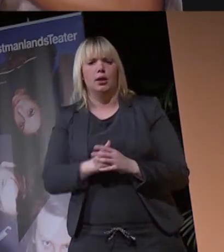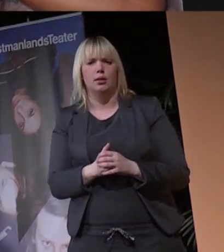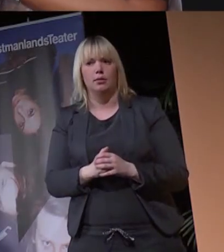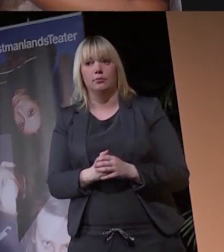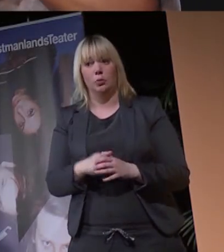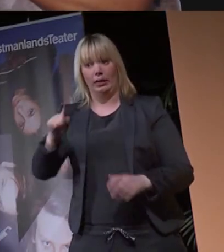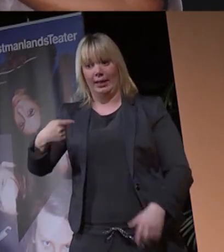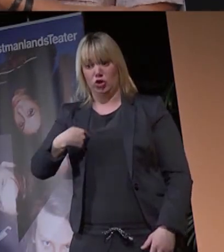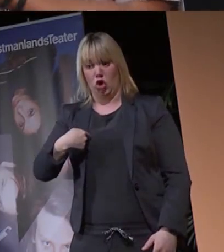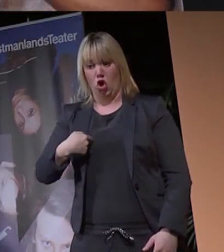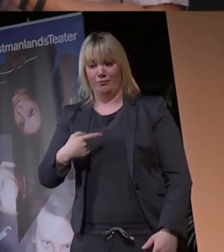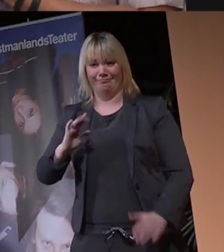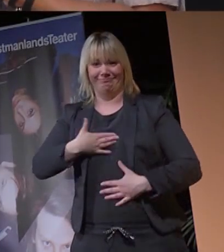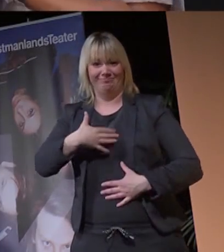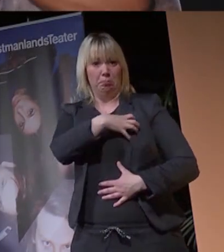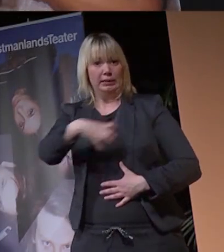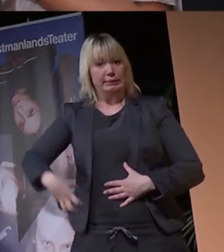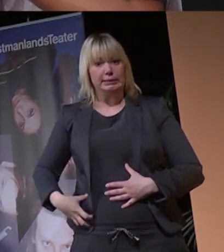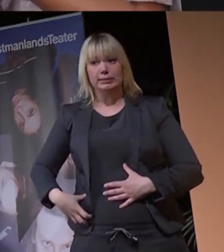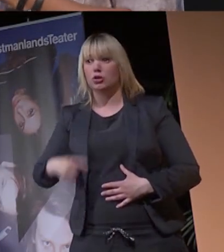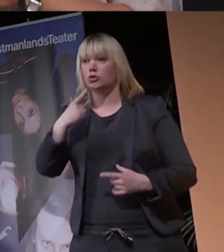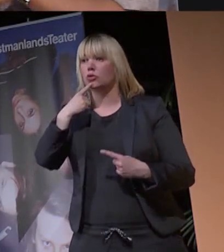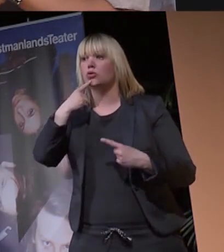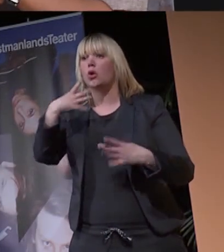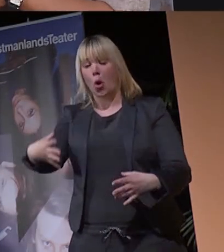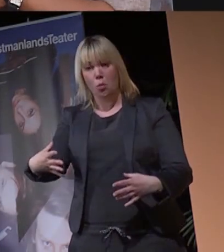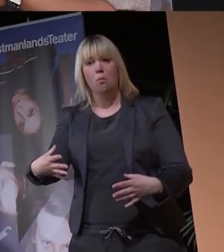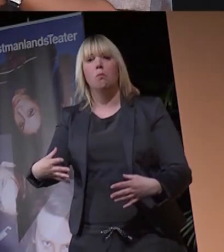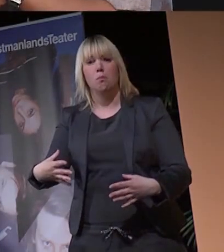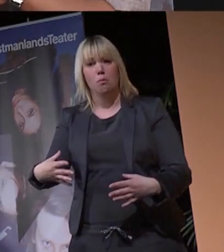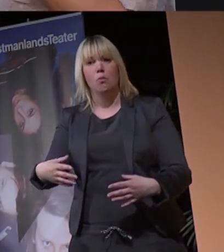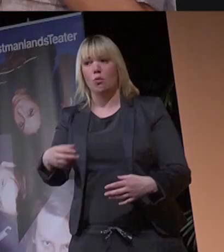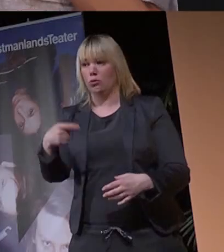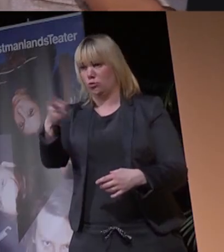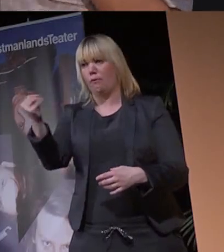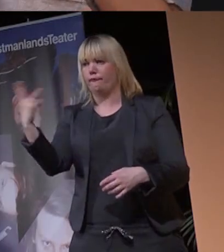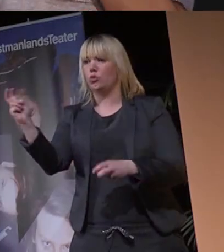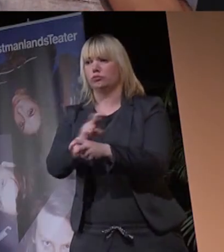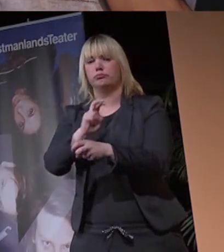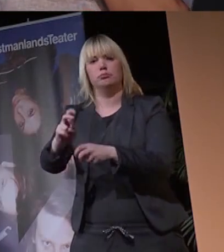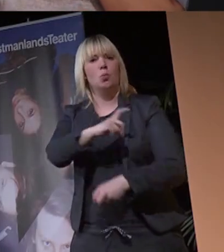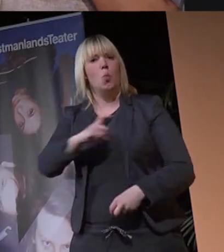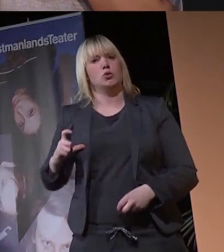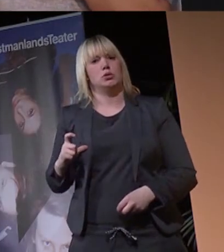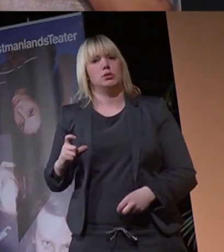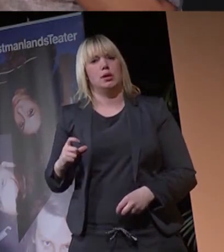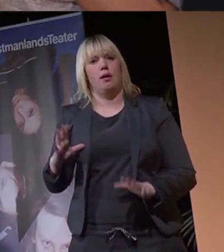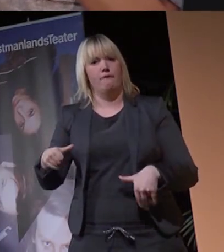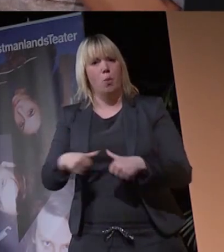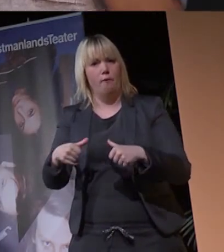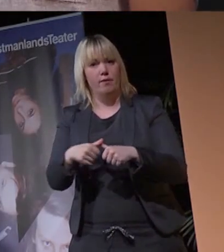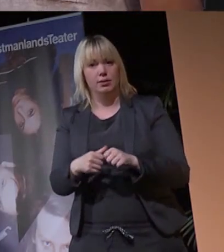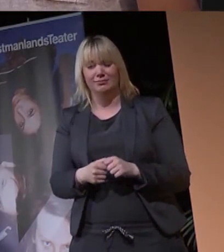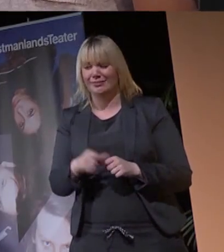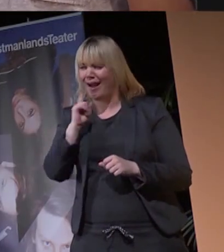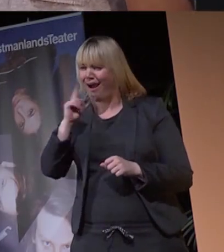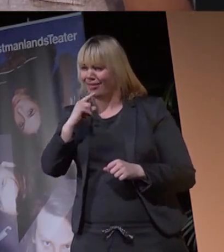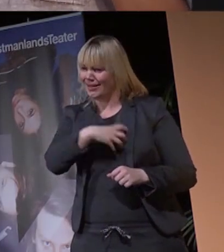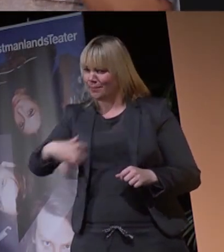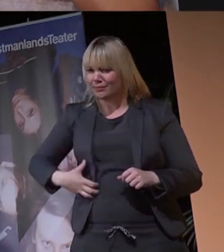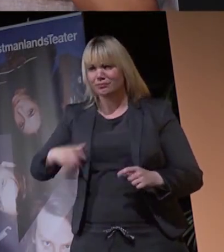jag, statsråd, säger det och också blir synade utifrån att vi har sagt det. Mm. Så det är ju ständiga diskussioner vi har på departementet med